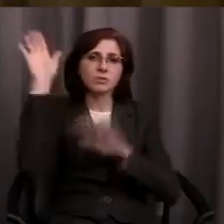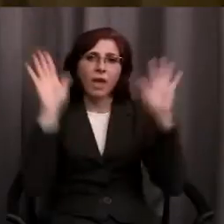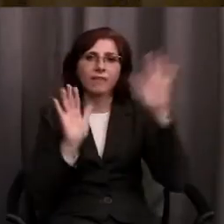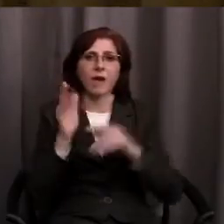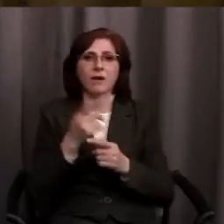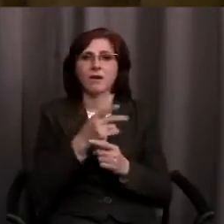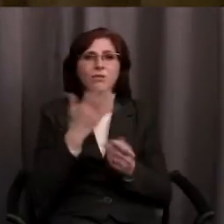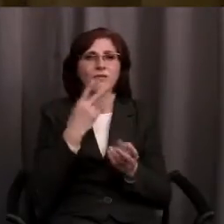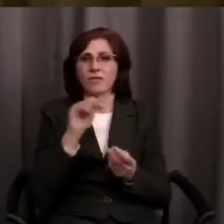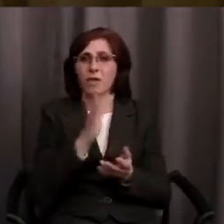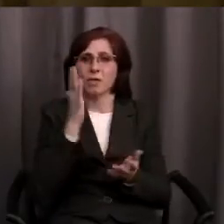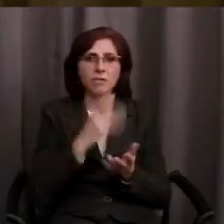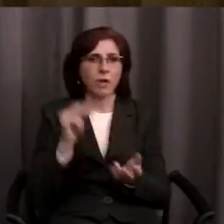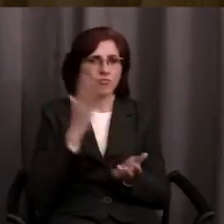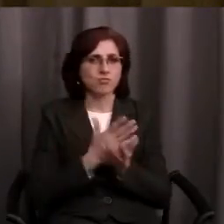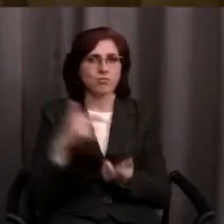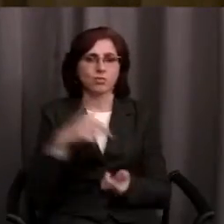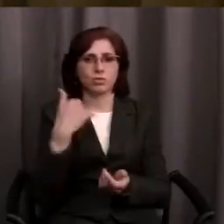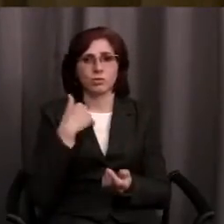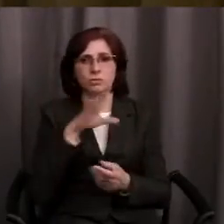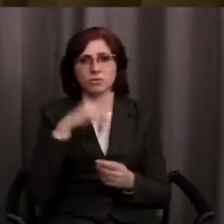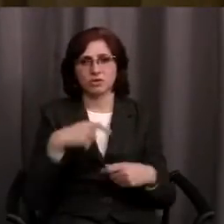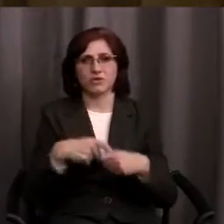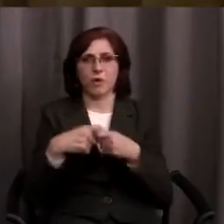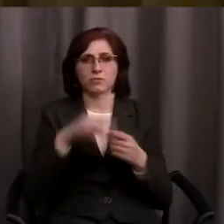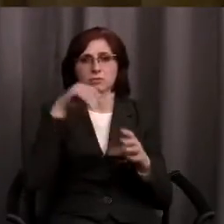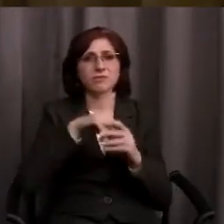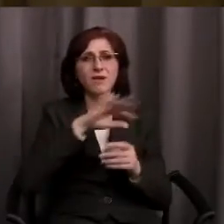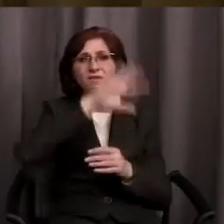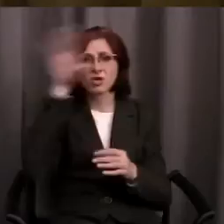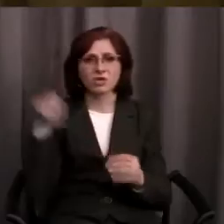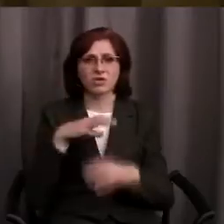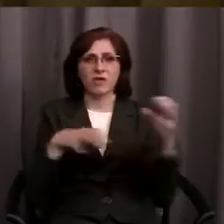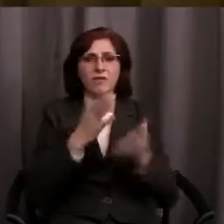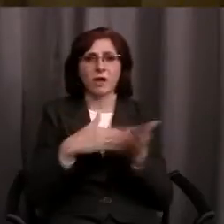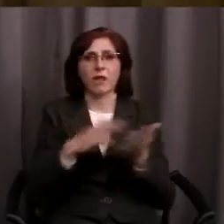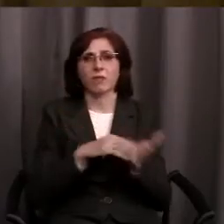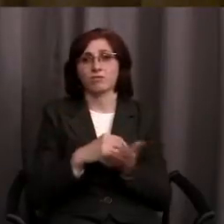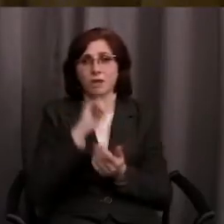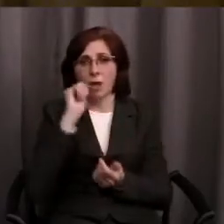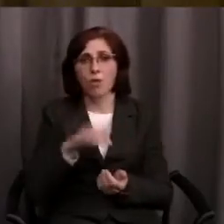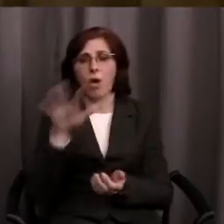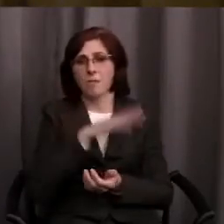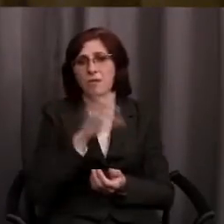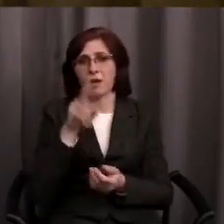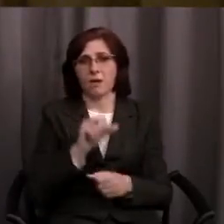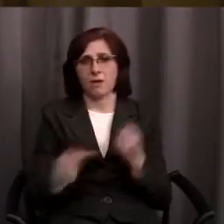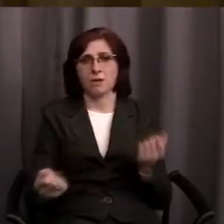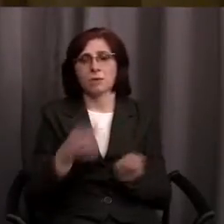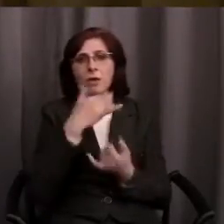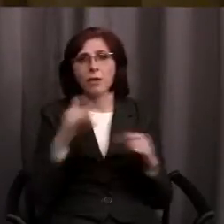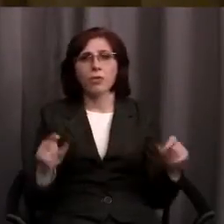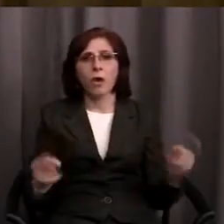to musi mieć związek. I tak jest we wszystkich krajach. We wszystkich krajach, jak europejskich,